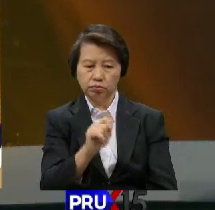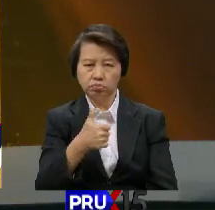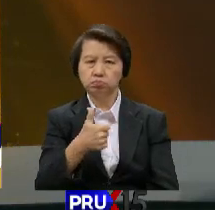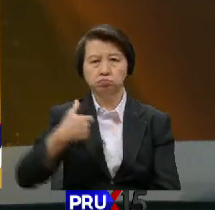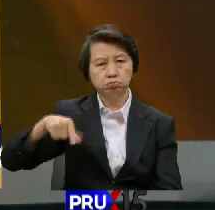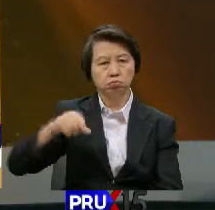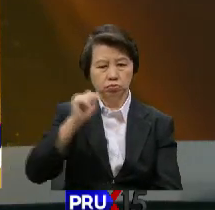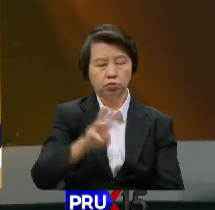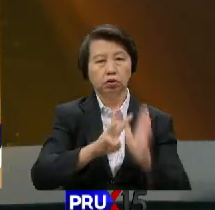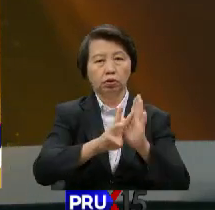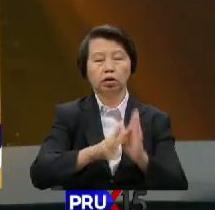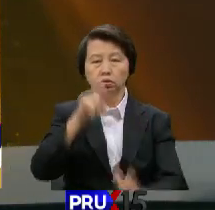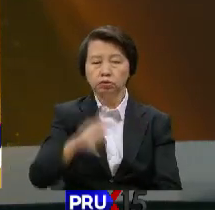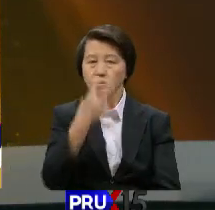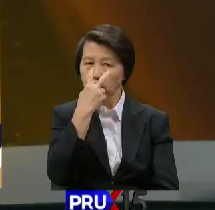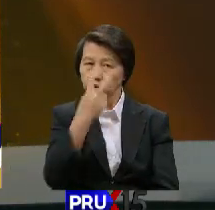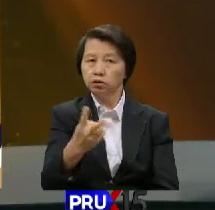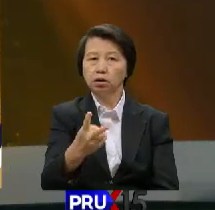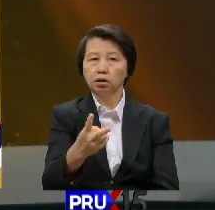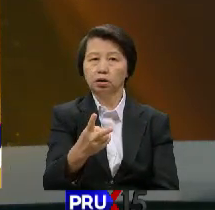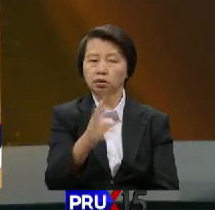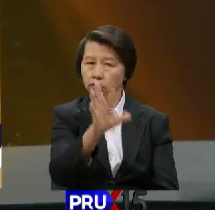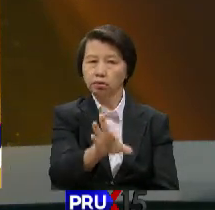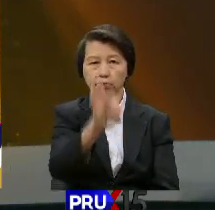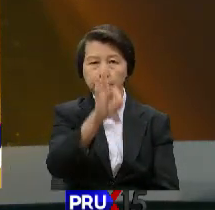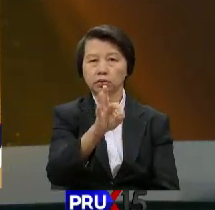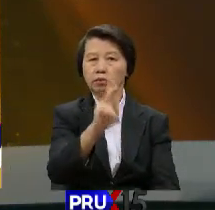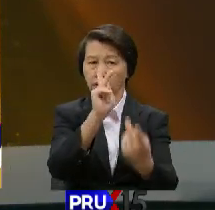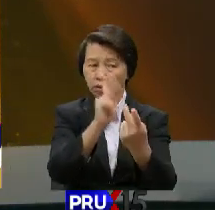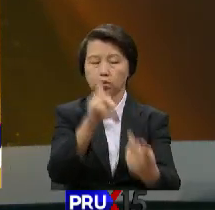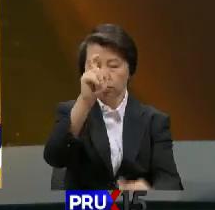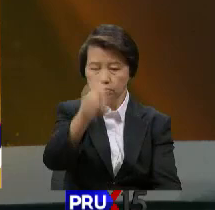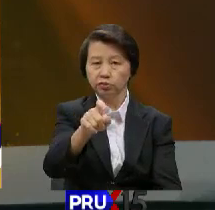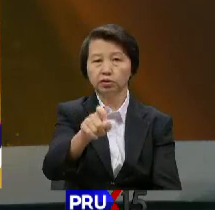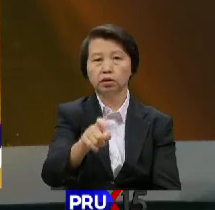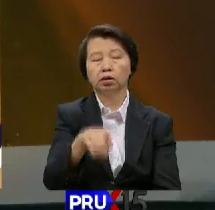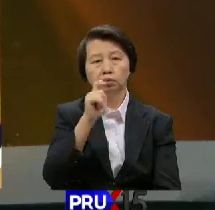mewakili Iya blue dilihat secara pilihan secara resmi